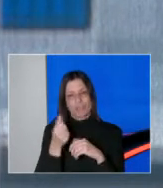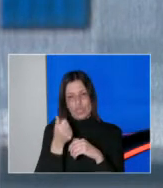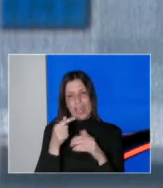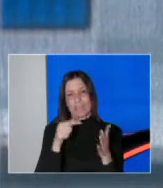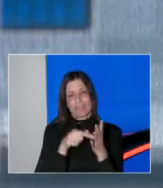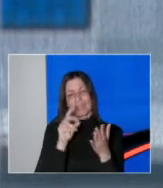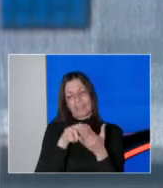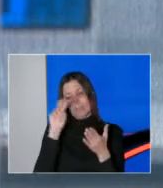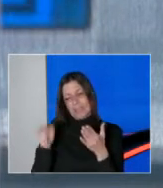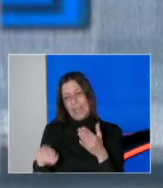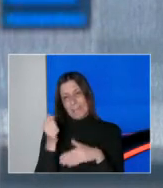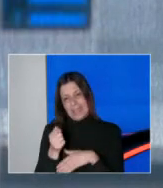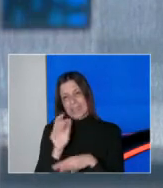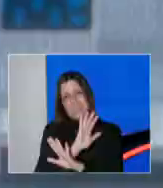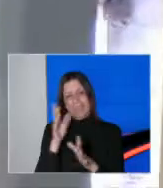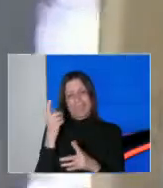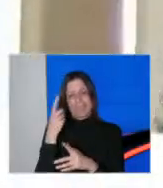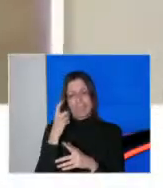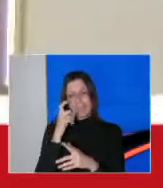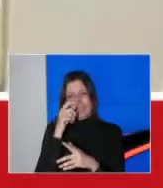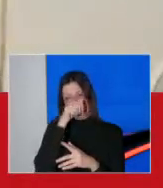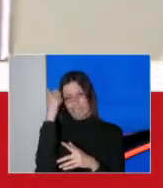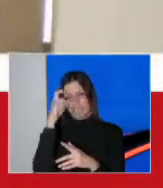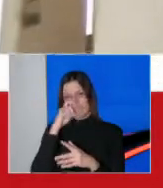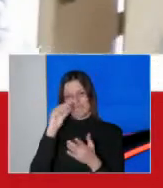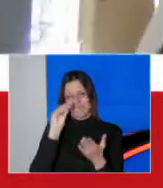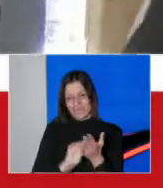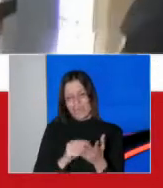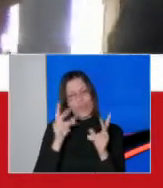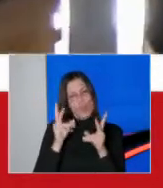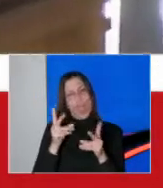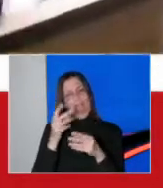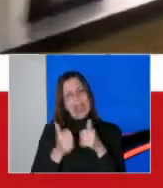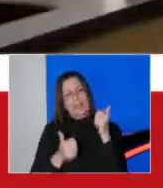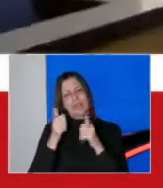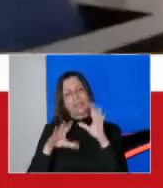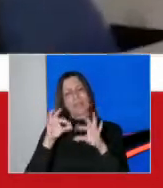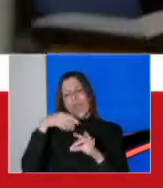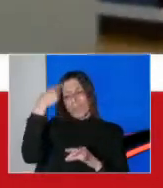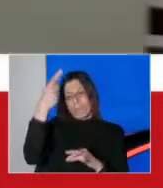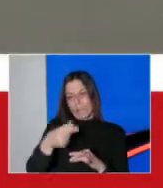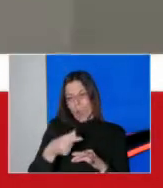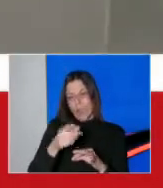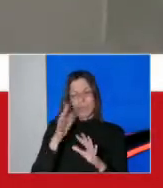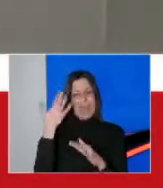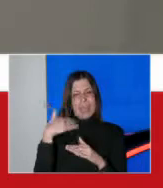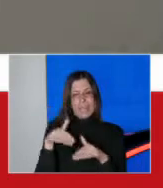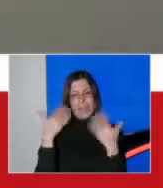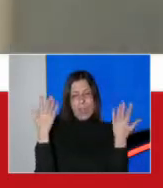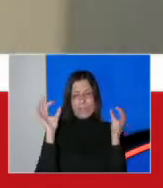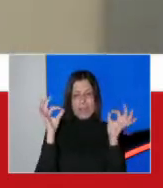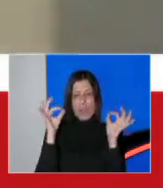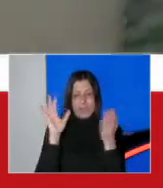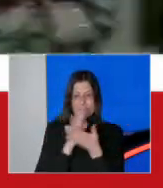מכיוון שהתפטר מהכנסת לא הוטל עליו קלון, והוא יוכל לשוב ולהתמודד בבחירות הבאות. מה שהיה בוקר מיוחד בגזר